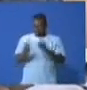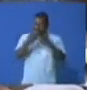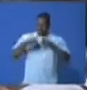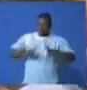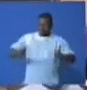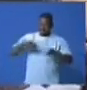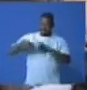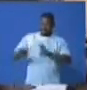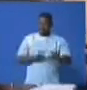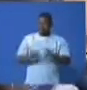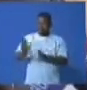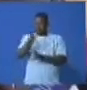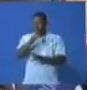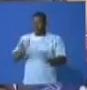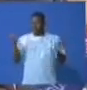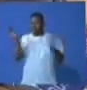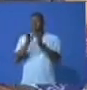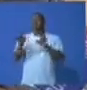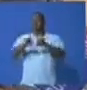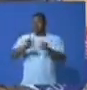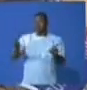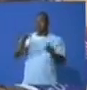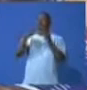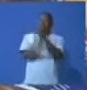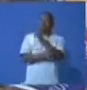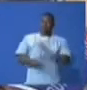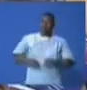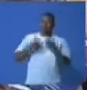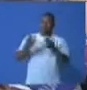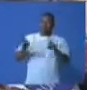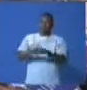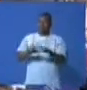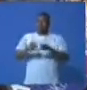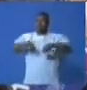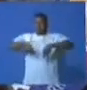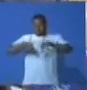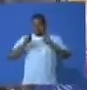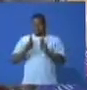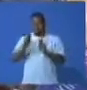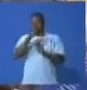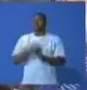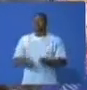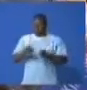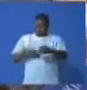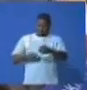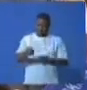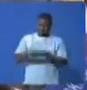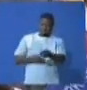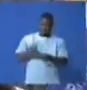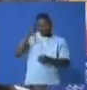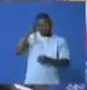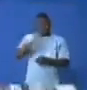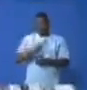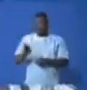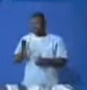maillage des différents pays de la CEDEAO va donner aussi une opportunité donc d'échange pour le Burkina Faso en matière donc de